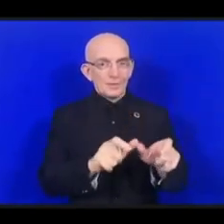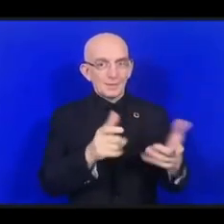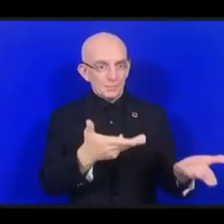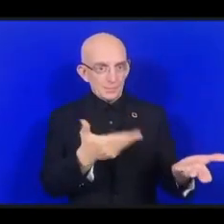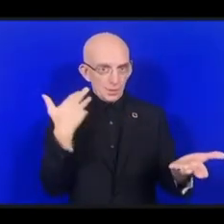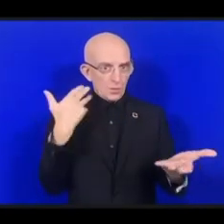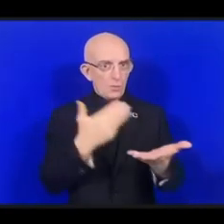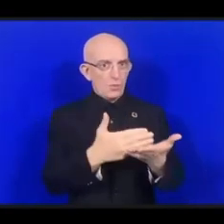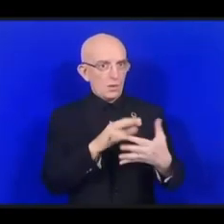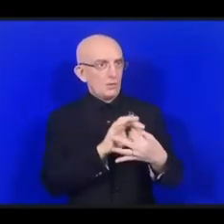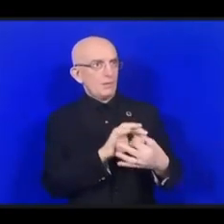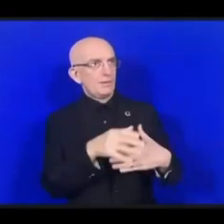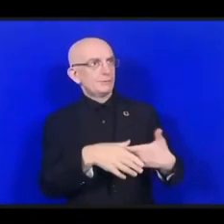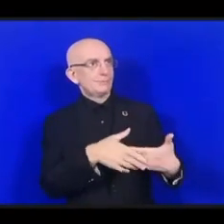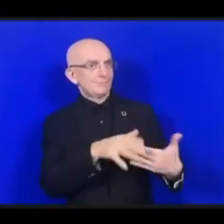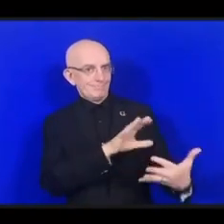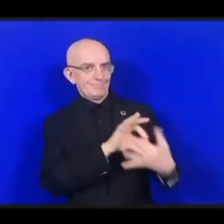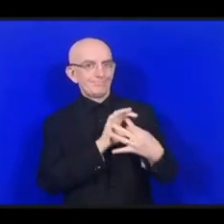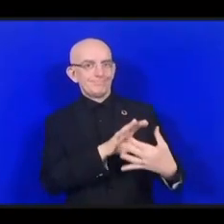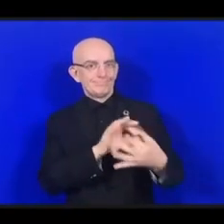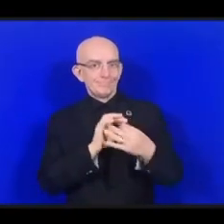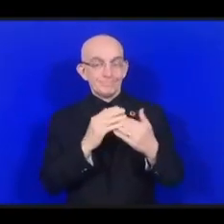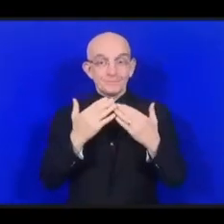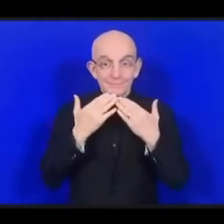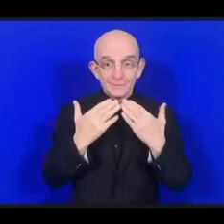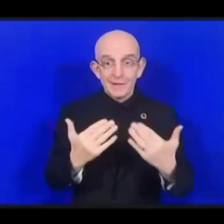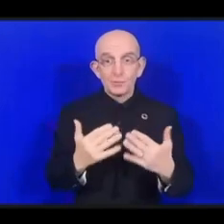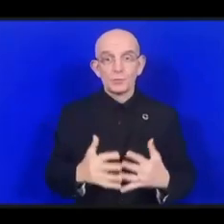够连接上互联网。非常感谢。